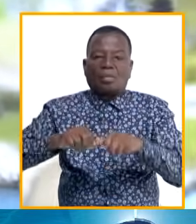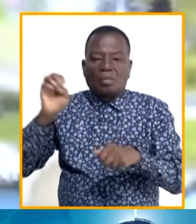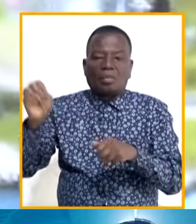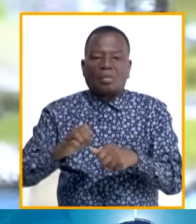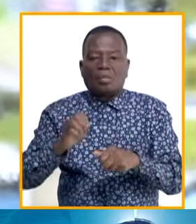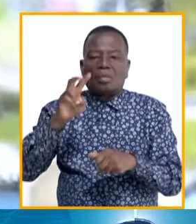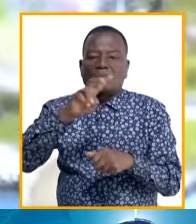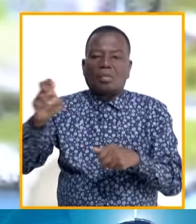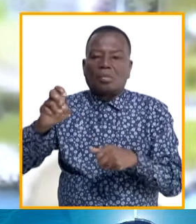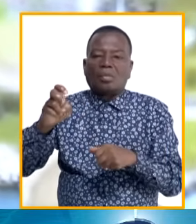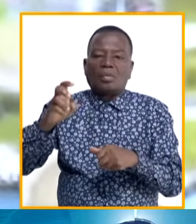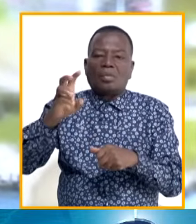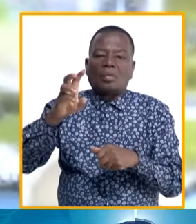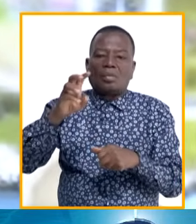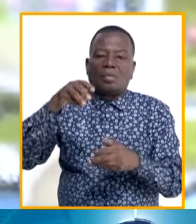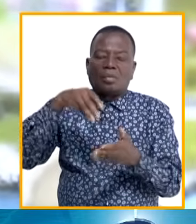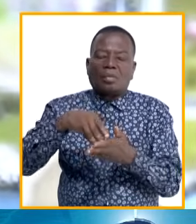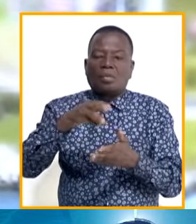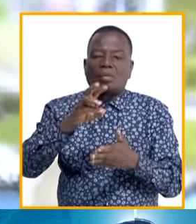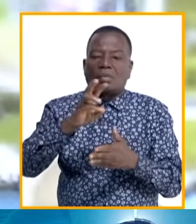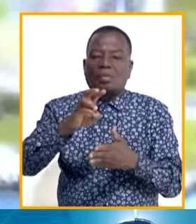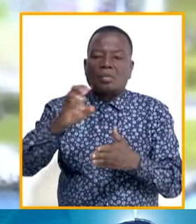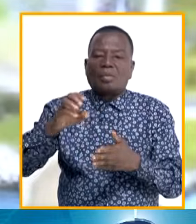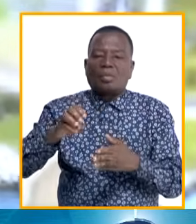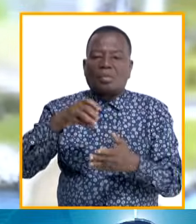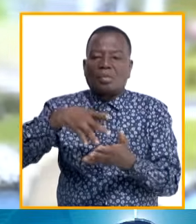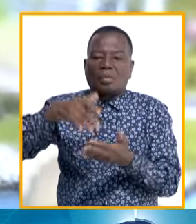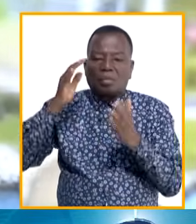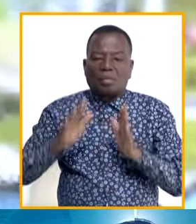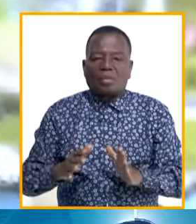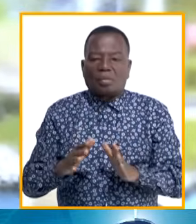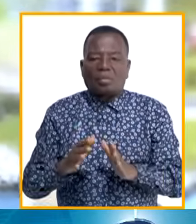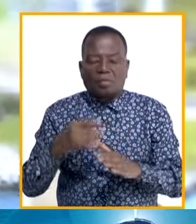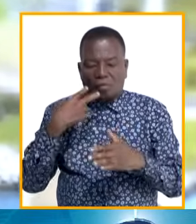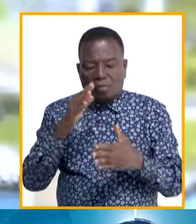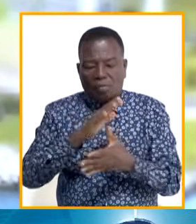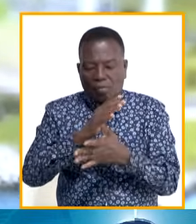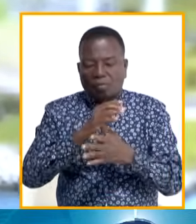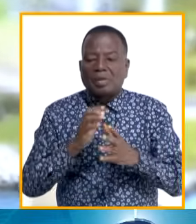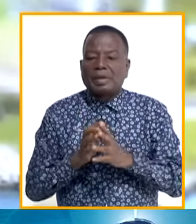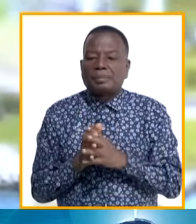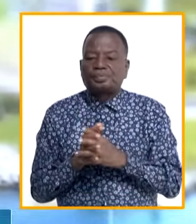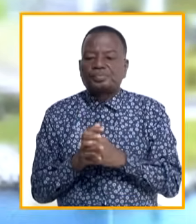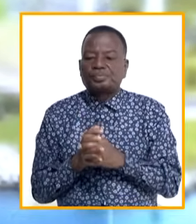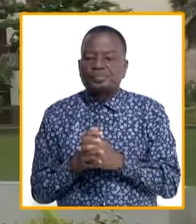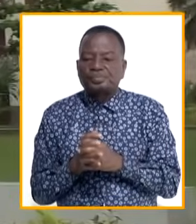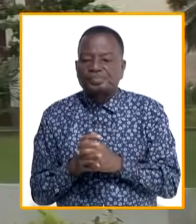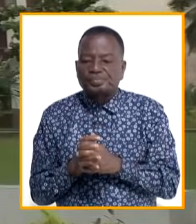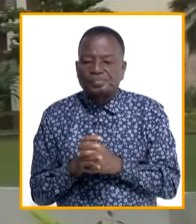d'accueil de 2600 étudiants va bientôt ouvrir ses portes à de nouveaux pensionnaires. Le reportage de Sephora Zegui.